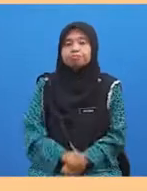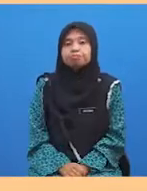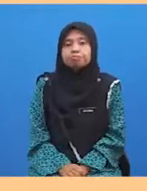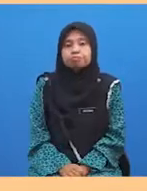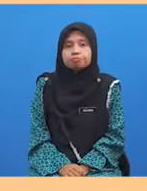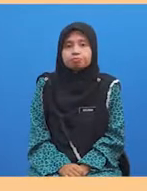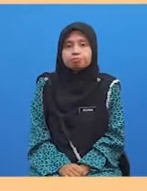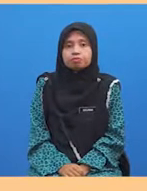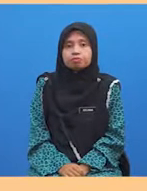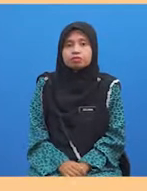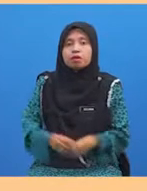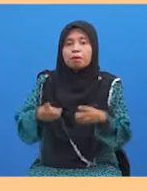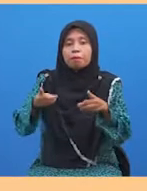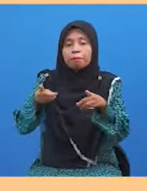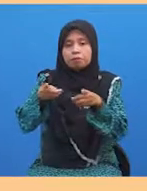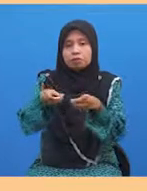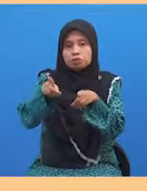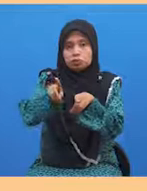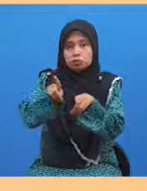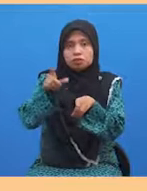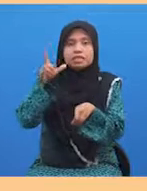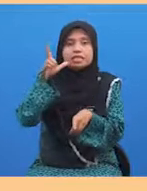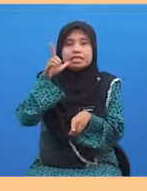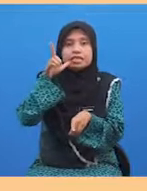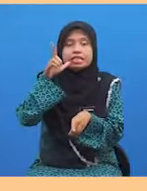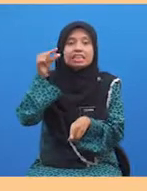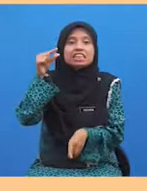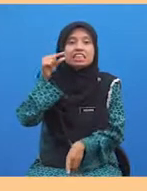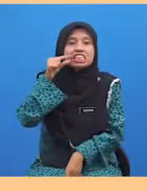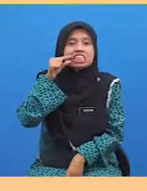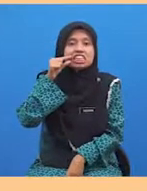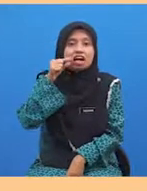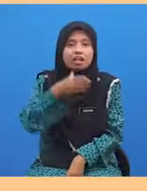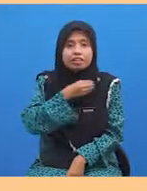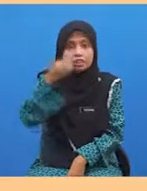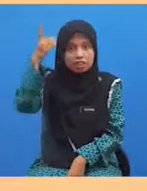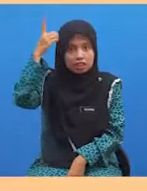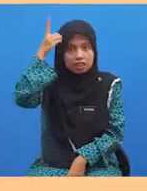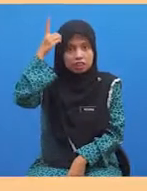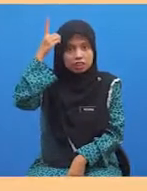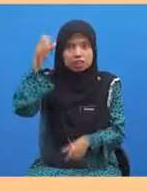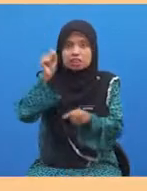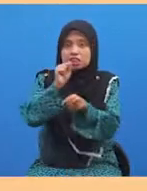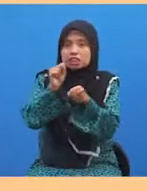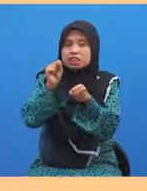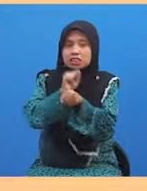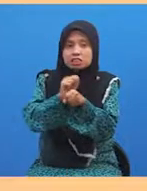ialah peristiwa Lily, Gita dan Daniel